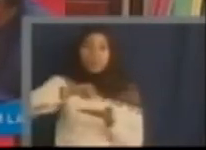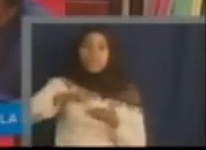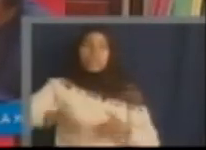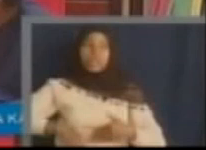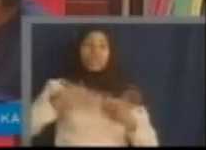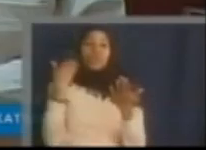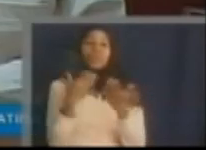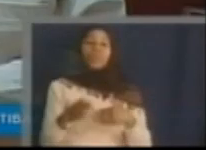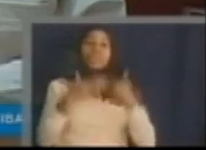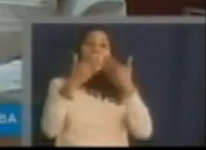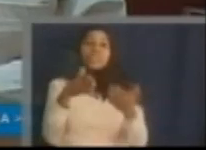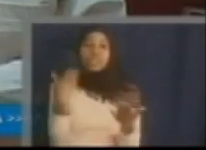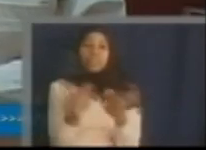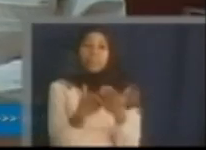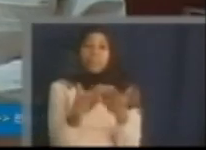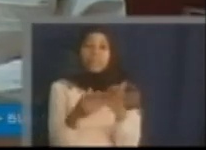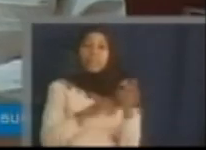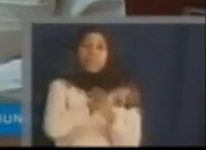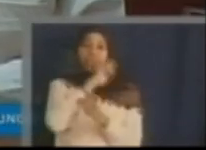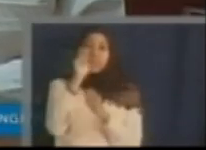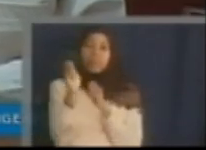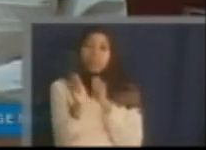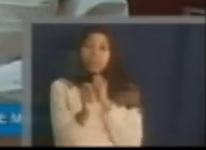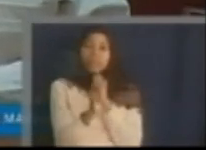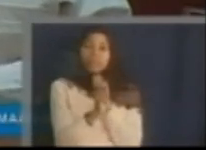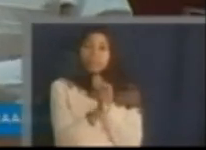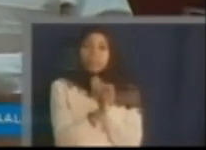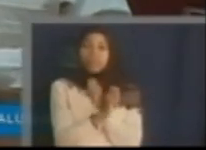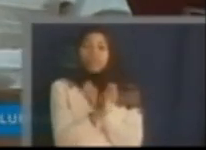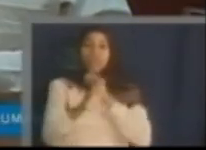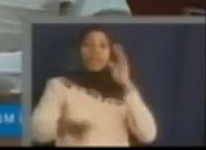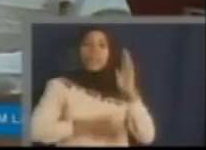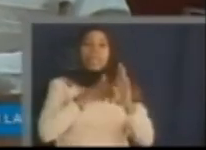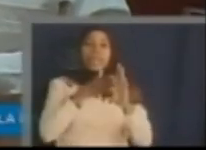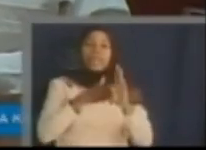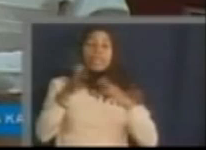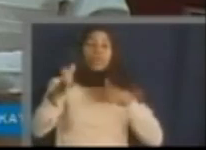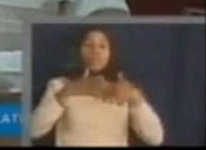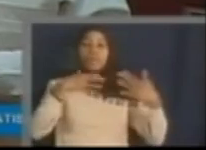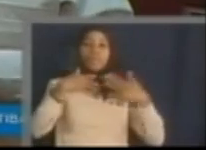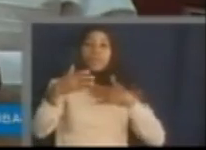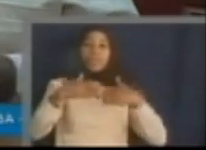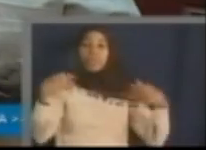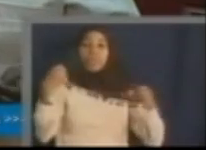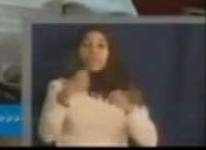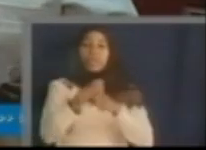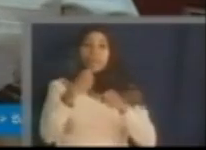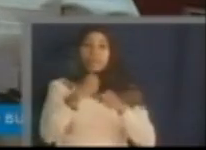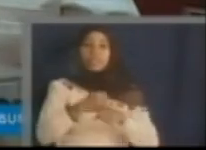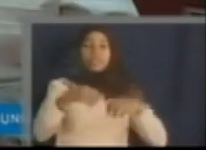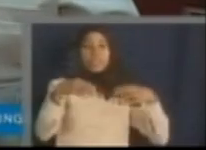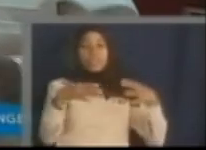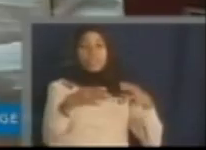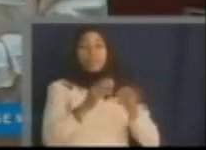kwa mwenyekiti wa kamati ya kanuni na haki za bunge ili yafanyiwe kazi na kamati